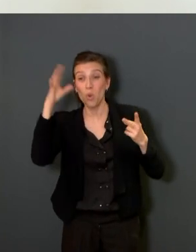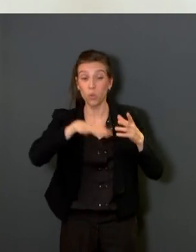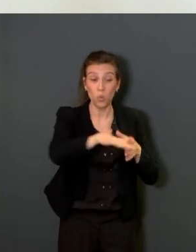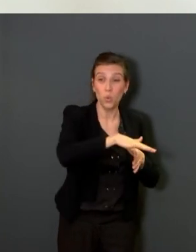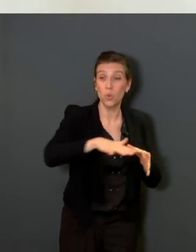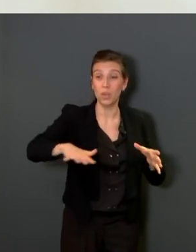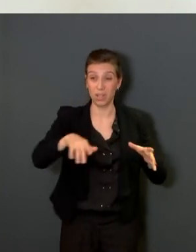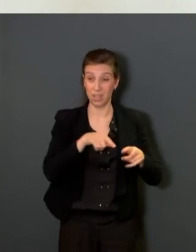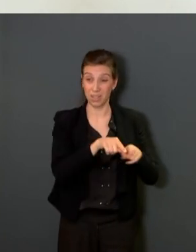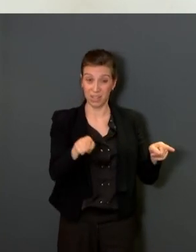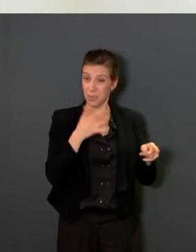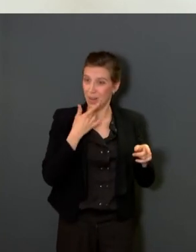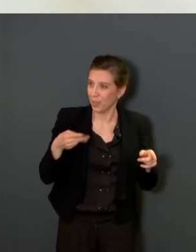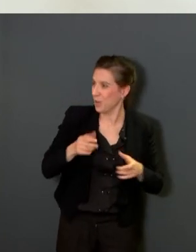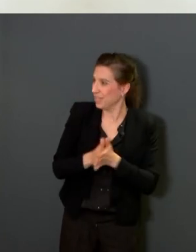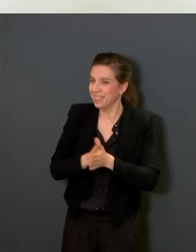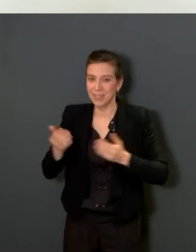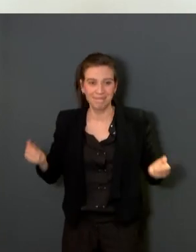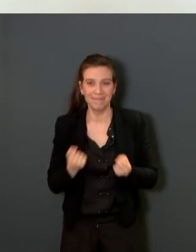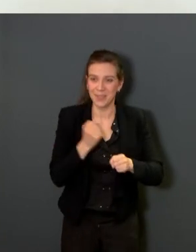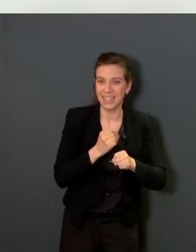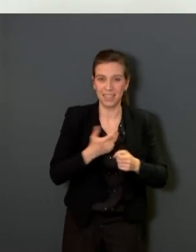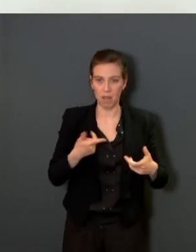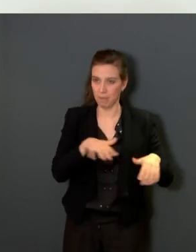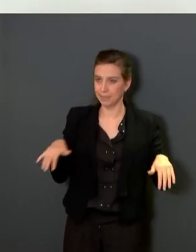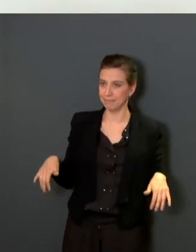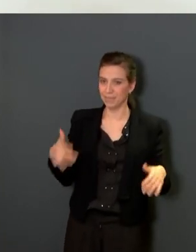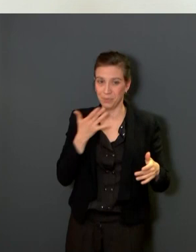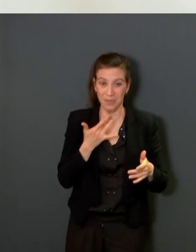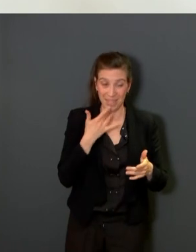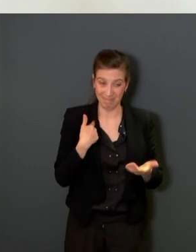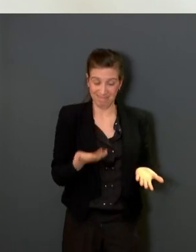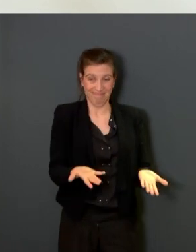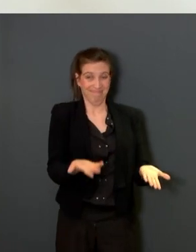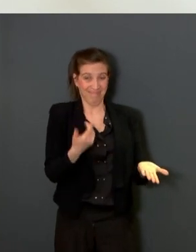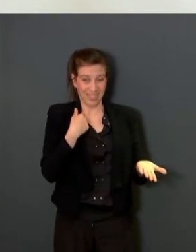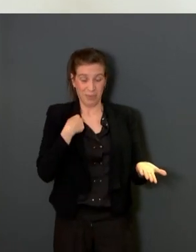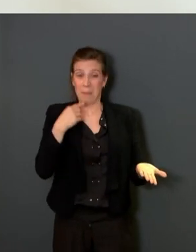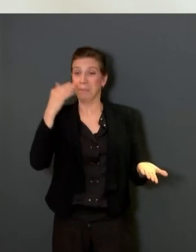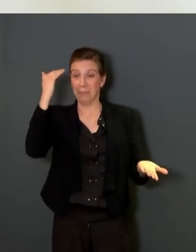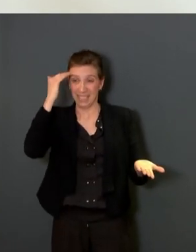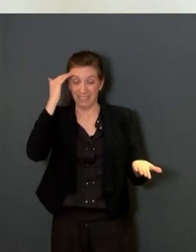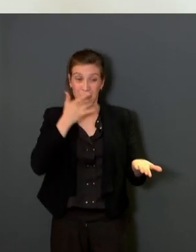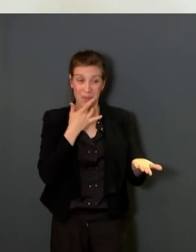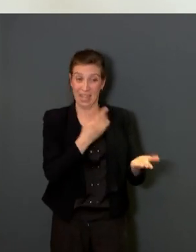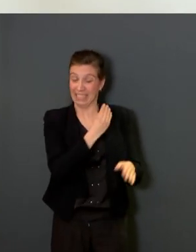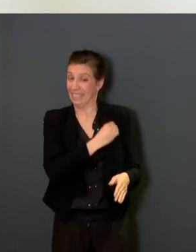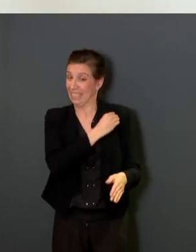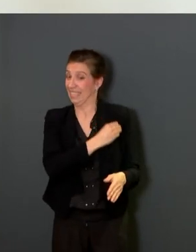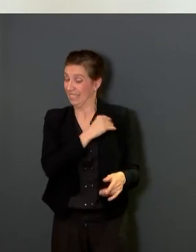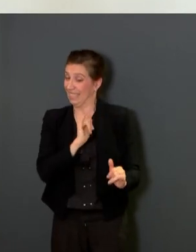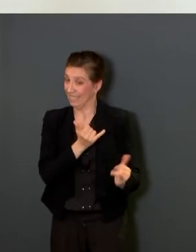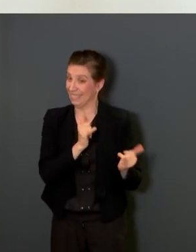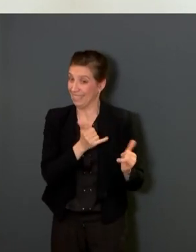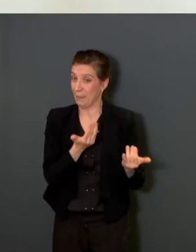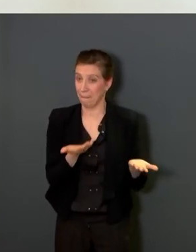en die ongeduldig zijn om terug aan de slag willen gaan. Wij horen jullie stem. We doen er alles aan, samen met